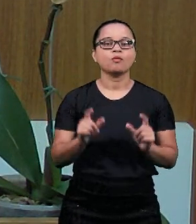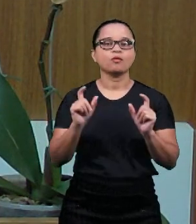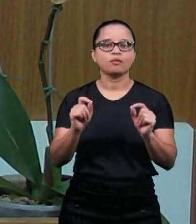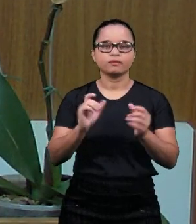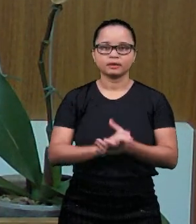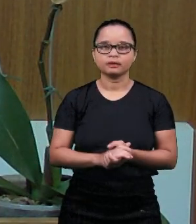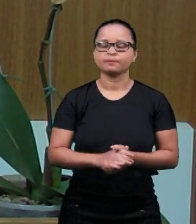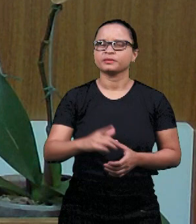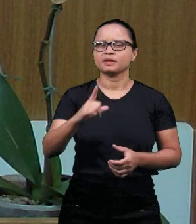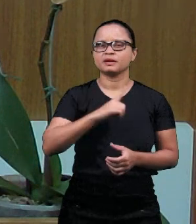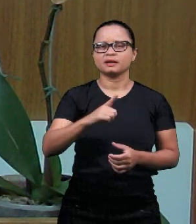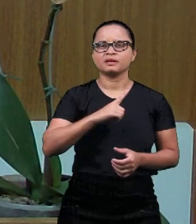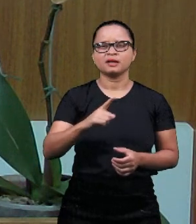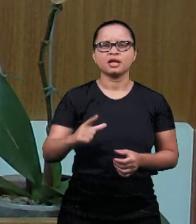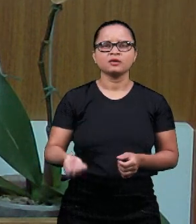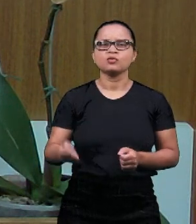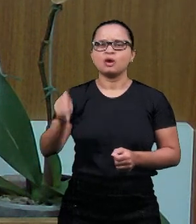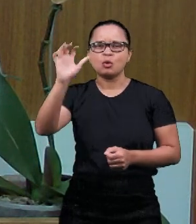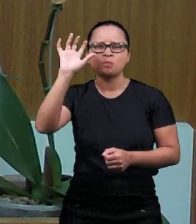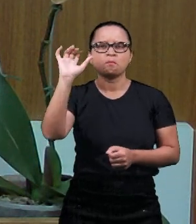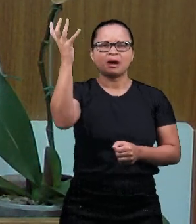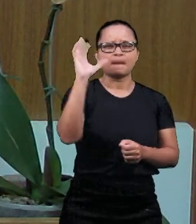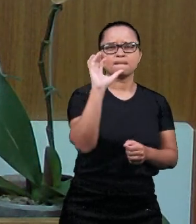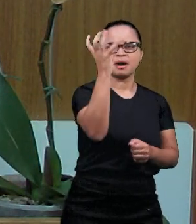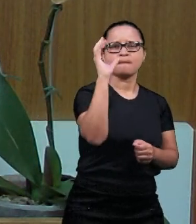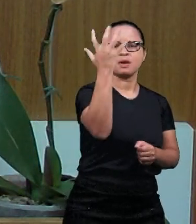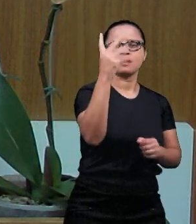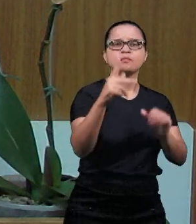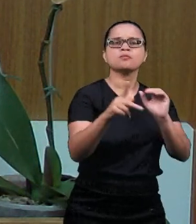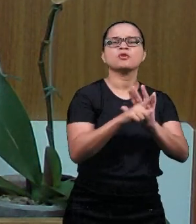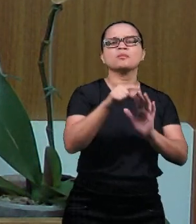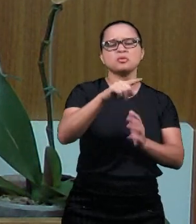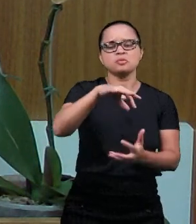dis catastrophe, je ne suis pas en train